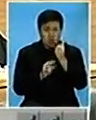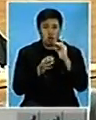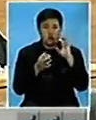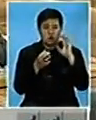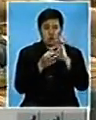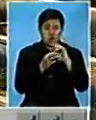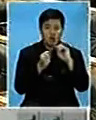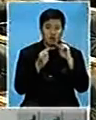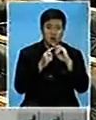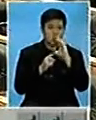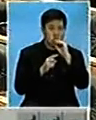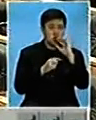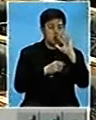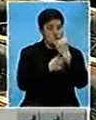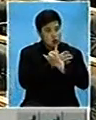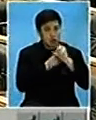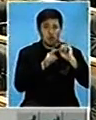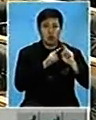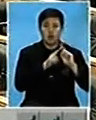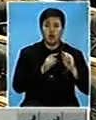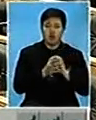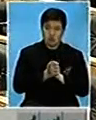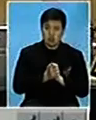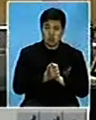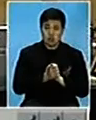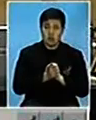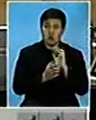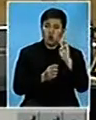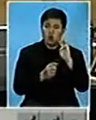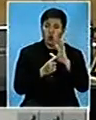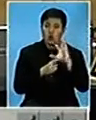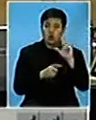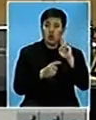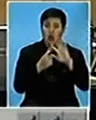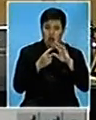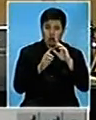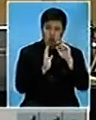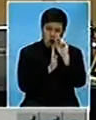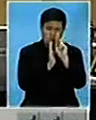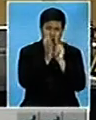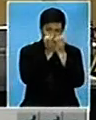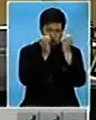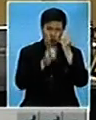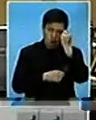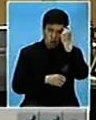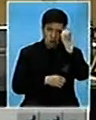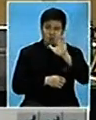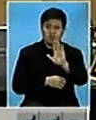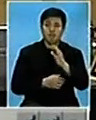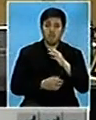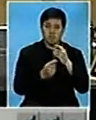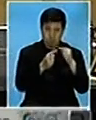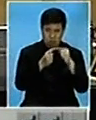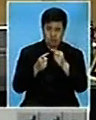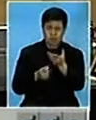เรื่องการพาดพิงไปถึงต่างประเทศครับท่านประธานครับ ครับท่านวชิระเอาเฉพาะในเรื่องรัฐธรรมนูญ ผมว่าเขาเข้าใจอยู่ดีอยู่แล้วครับเชิญต่อ